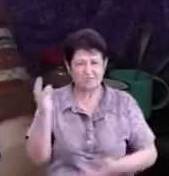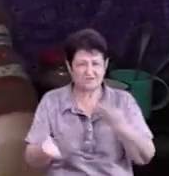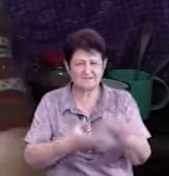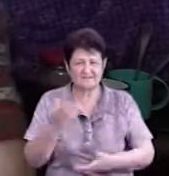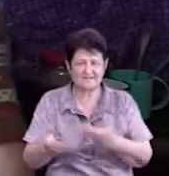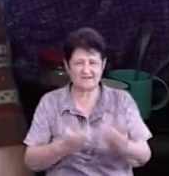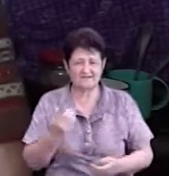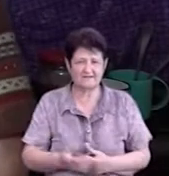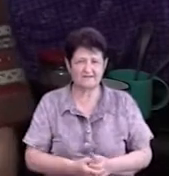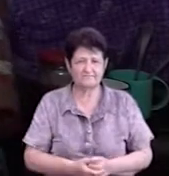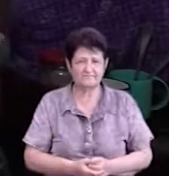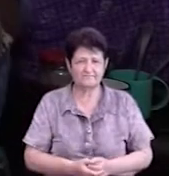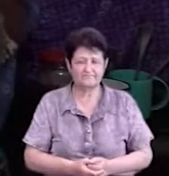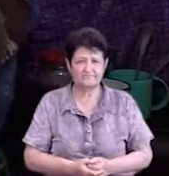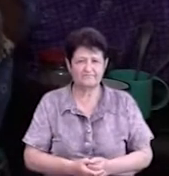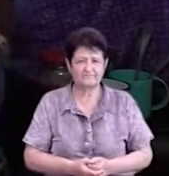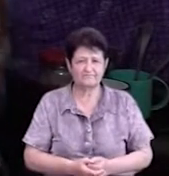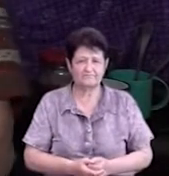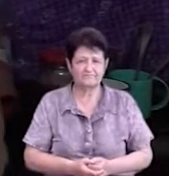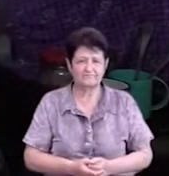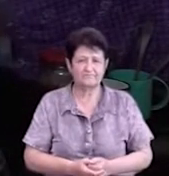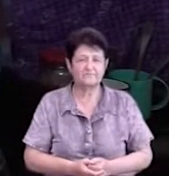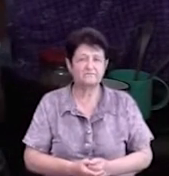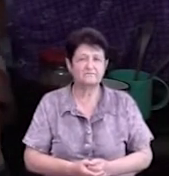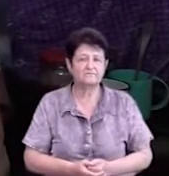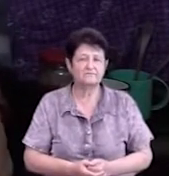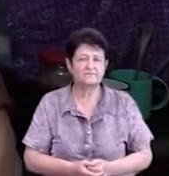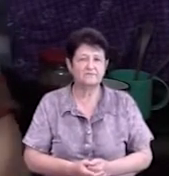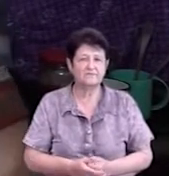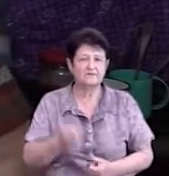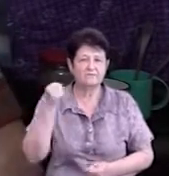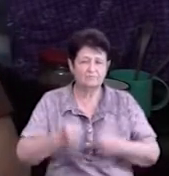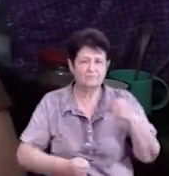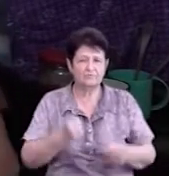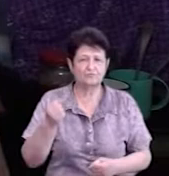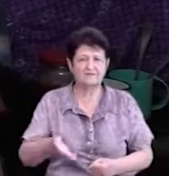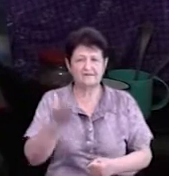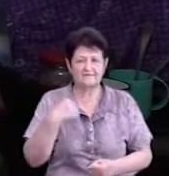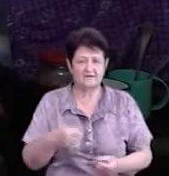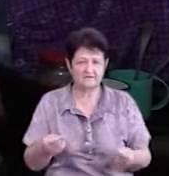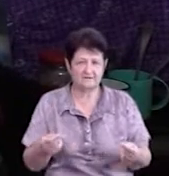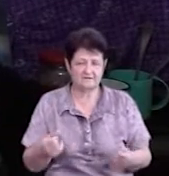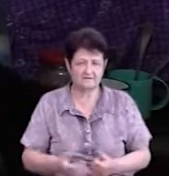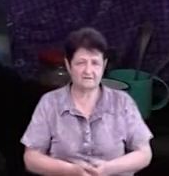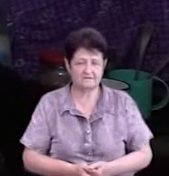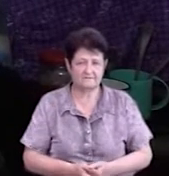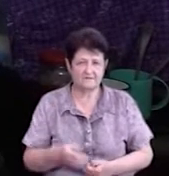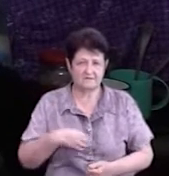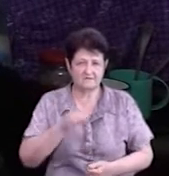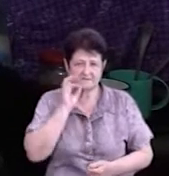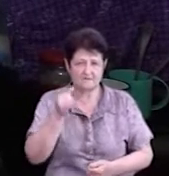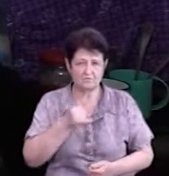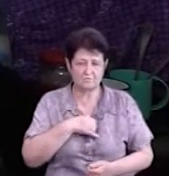от у то склянки лежать по вікну, трах, бах, давай нам мільйони. І все. Ну, кажу, у